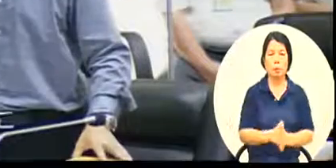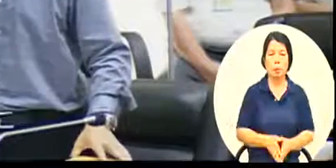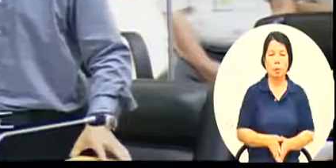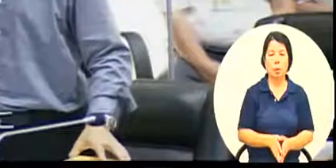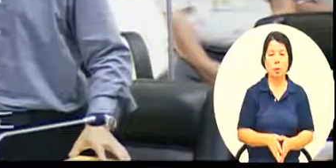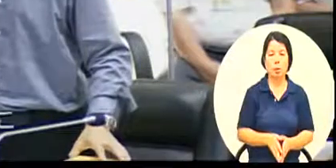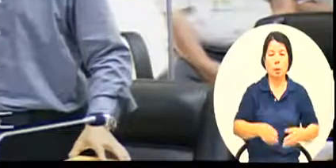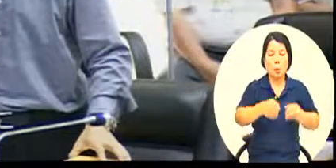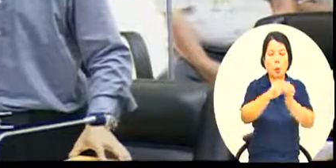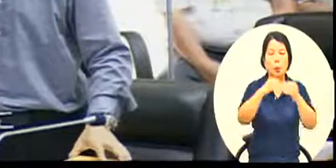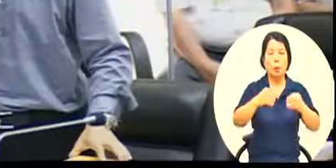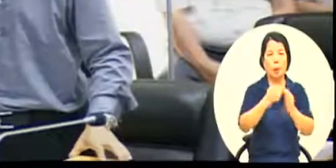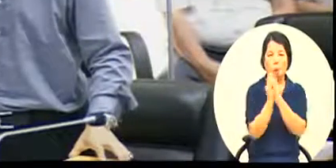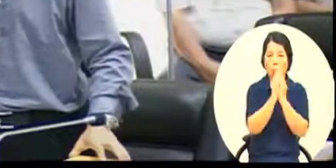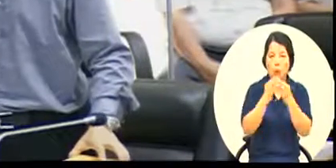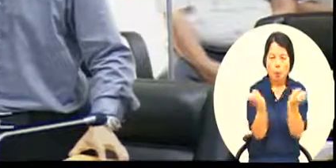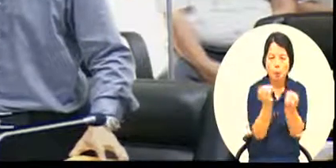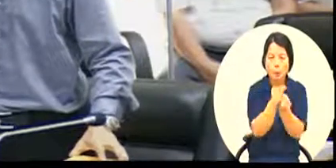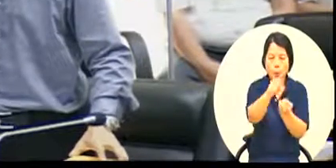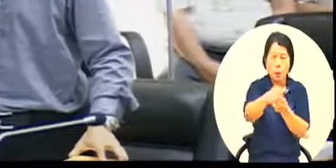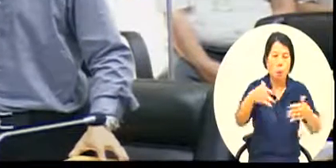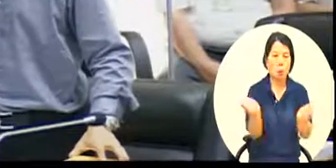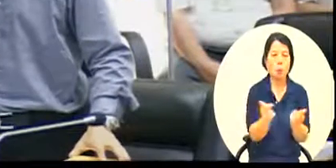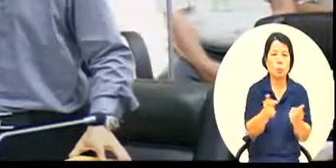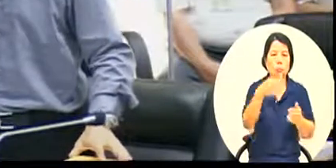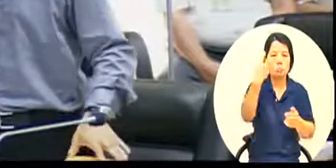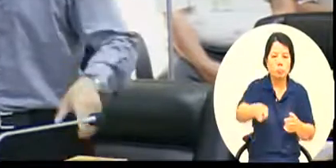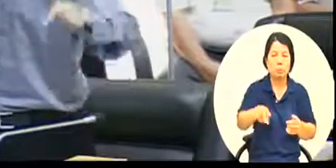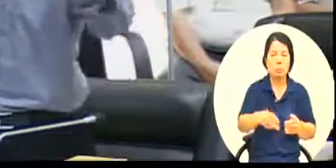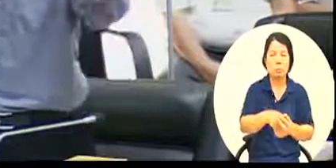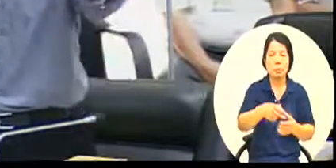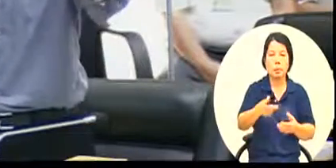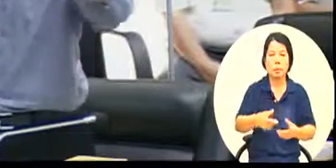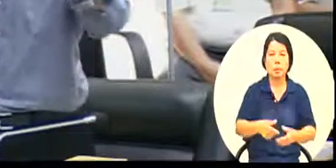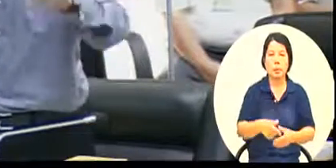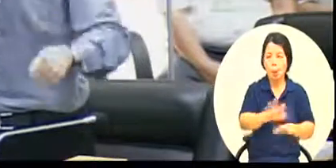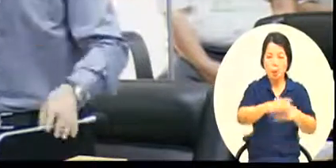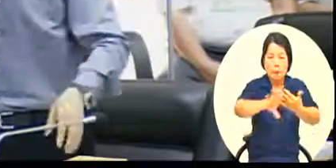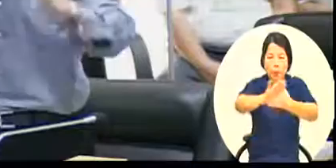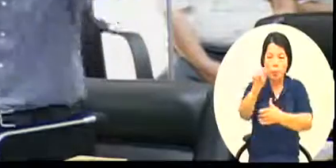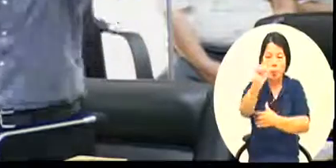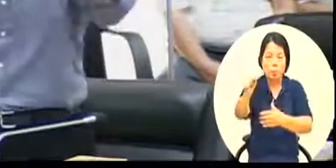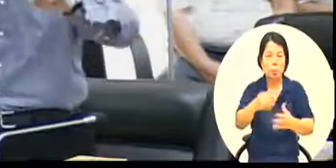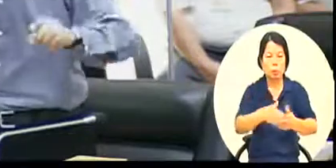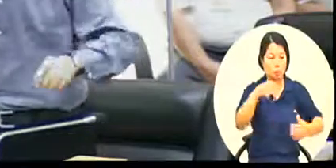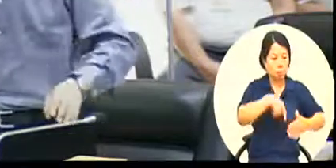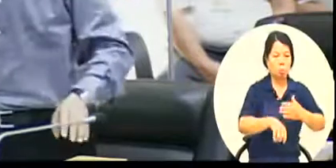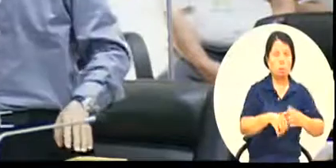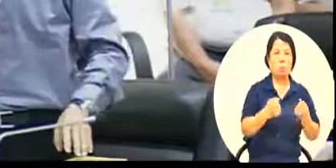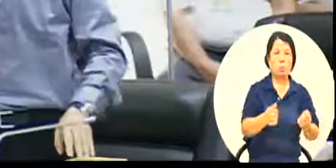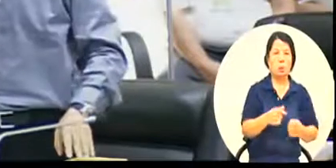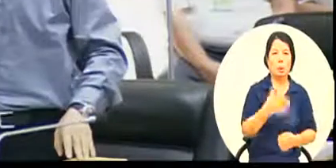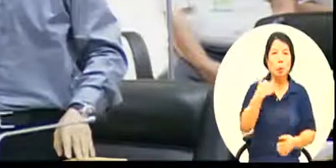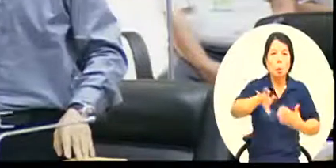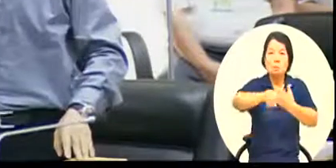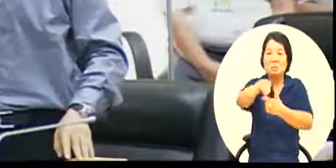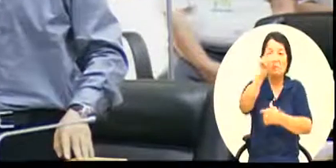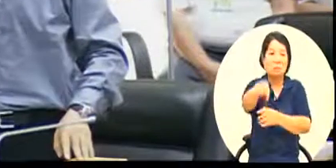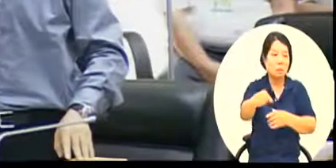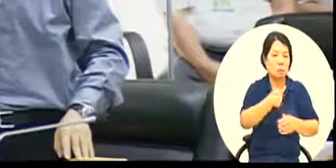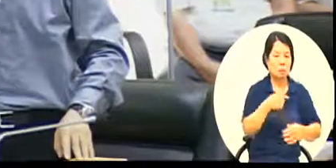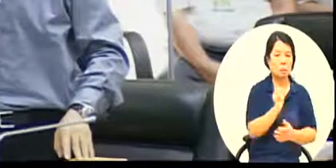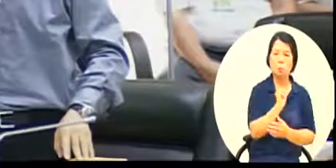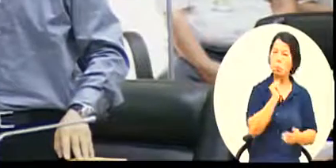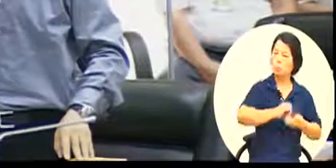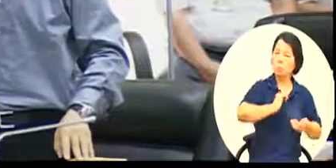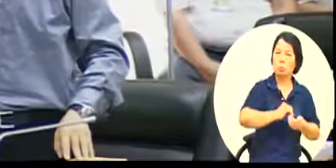核灾食品的问题吼，希望能够重演了。光啊，别人袂使，俺绝对袂使；别人会使，我不一定会使。我觉得这个是